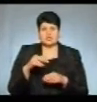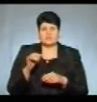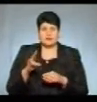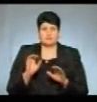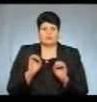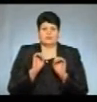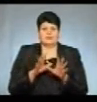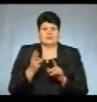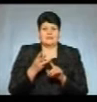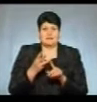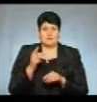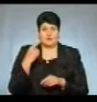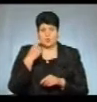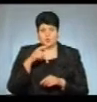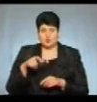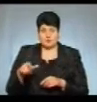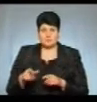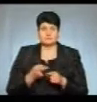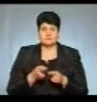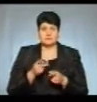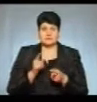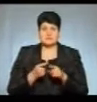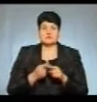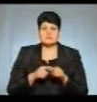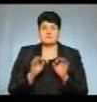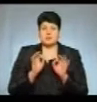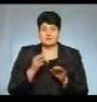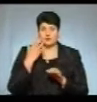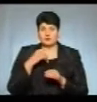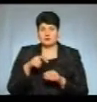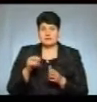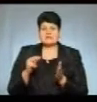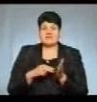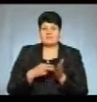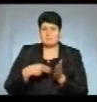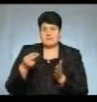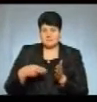особам? Так, дійсно, це правда. Коли людина ставить підпис, вона погоджується, що